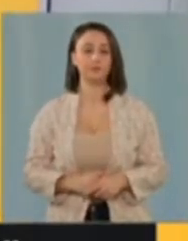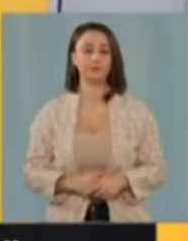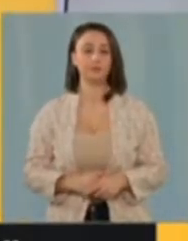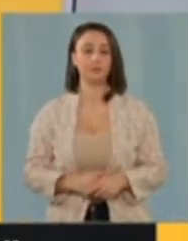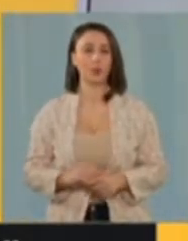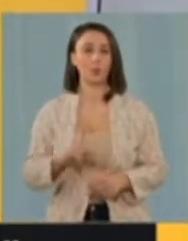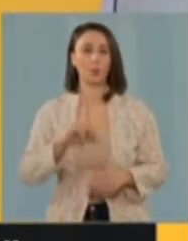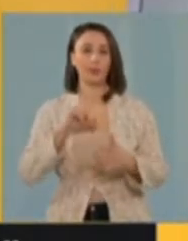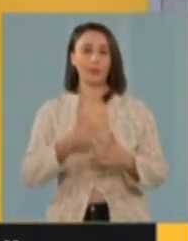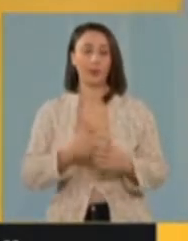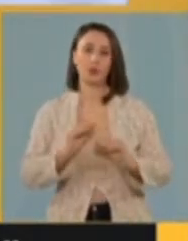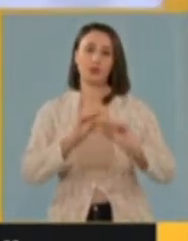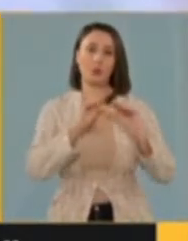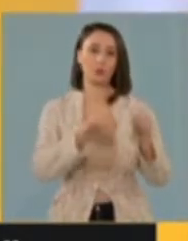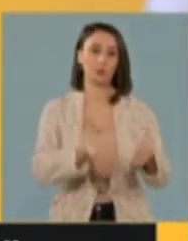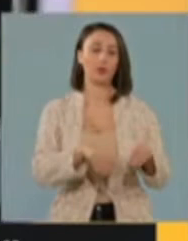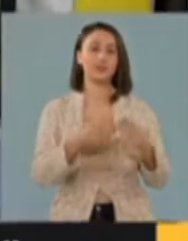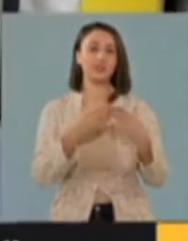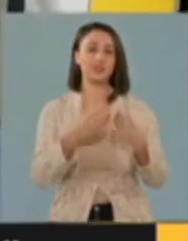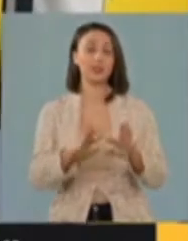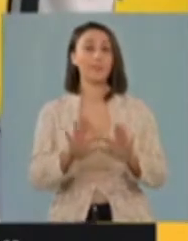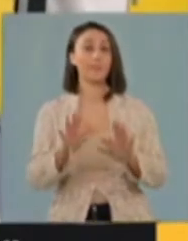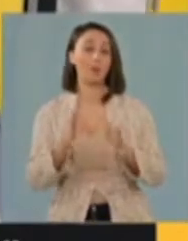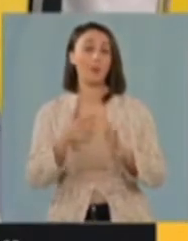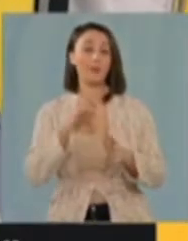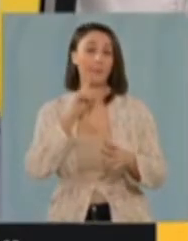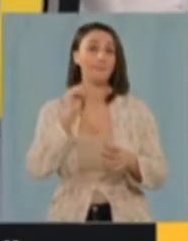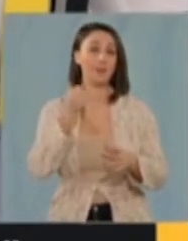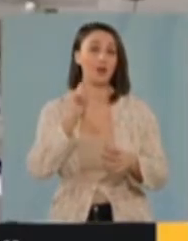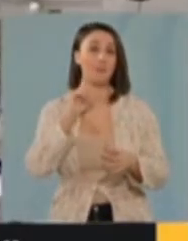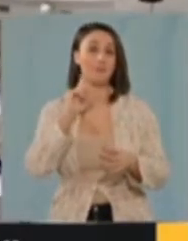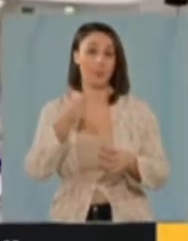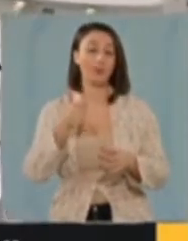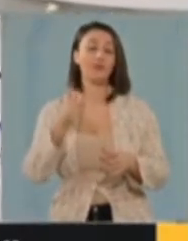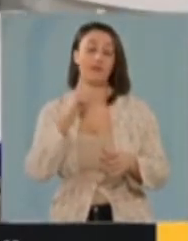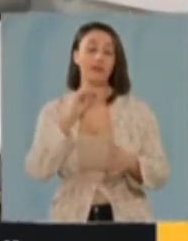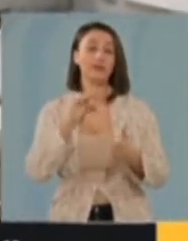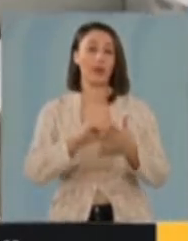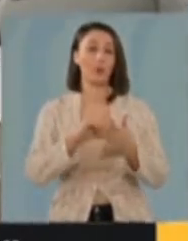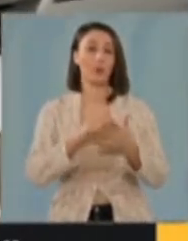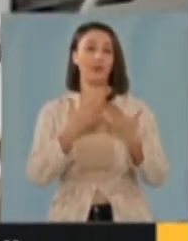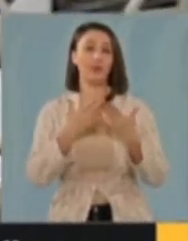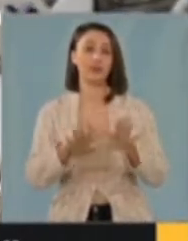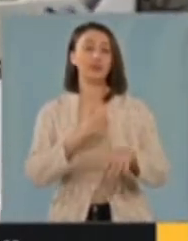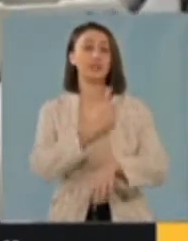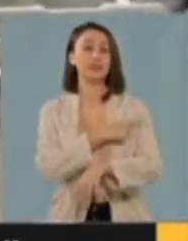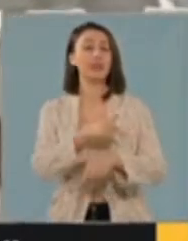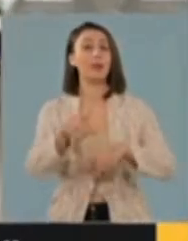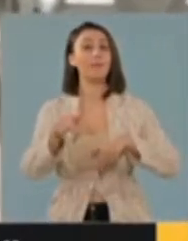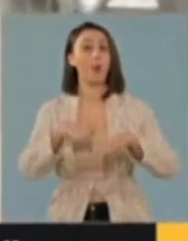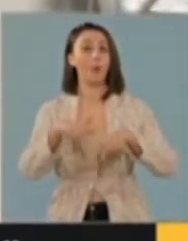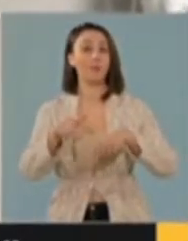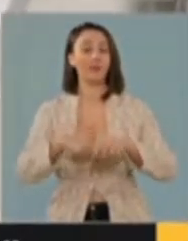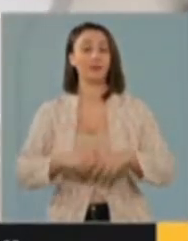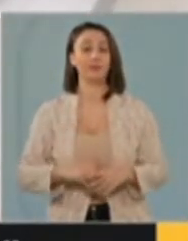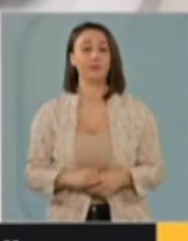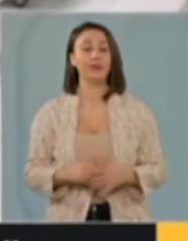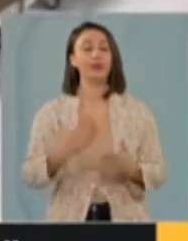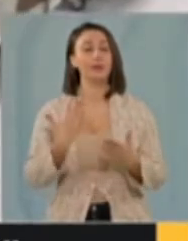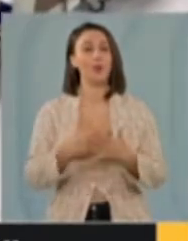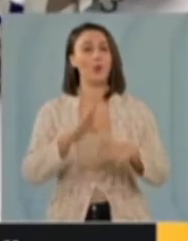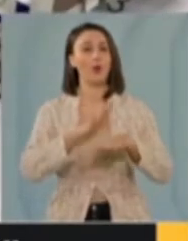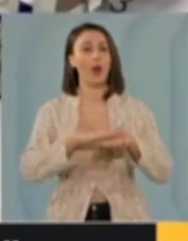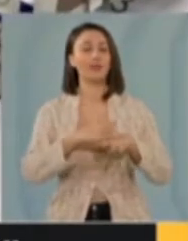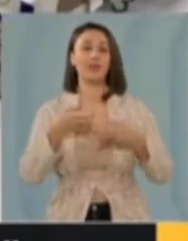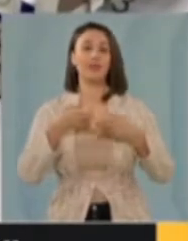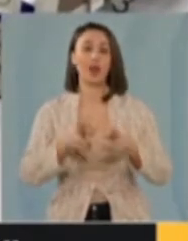e cazul să deschidem, dar probabil că mâine sau poimâine vom fi nevoiți să deschidem, datorită faptului că rata